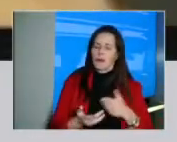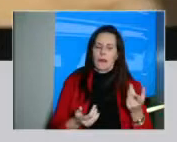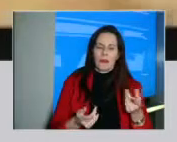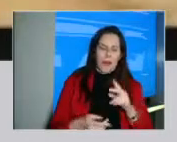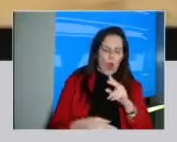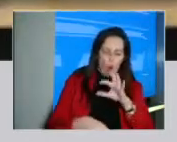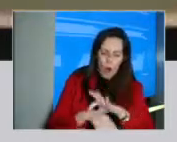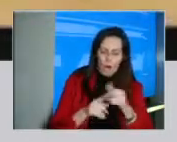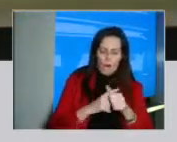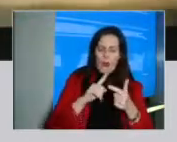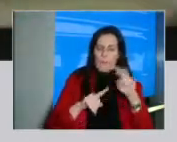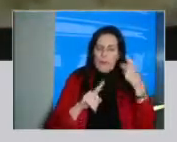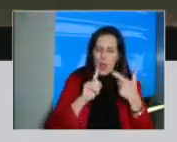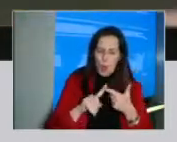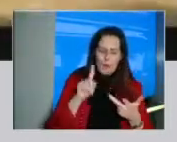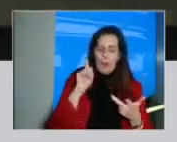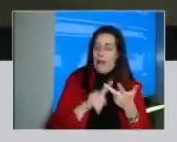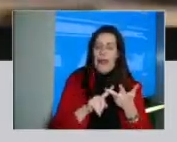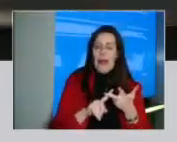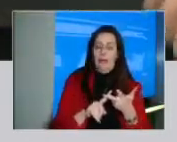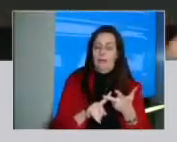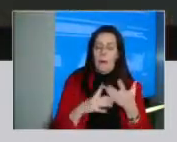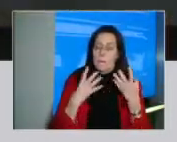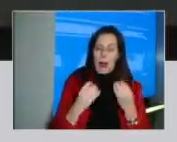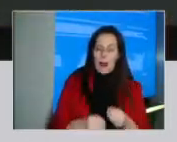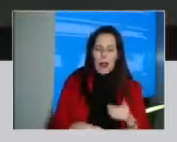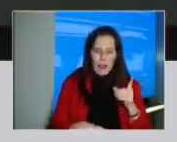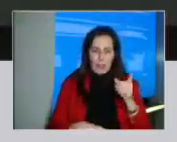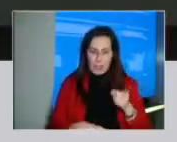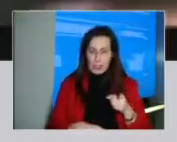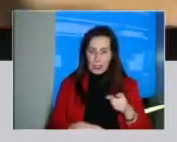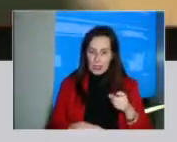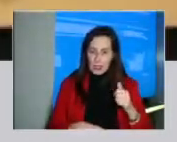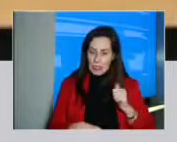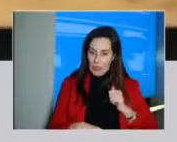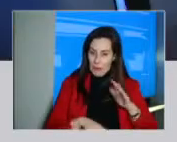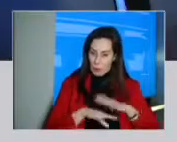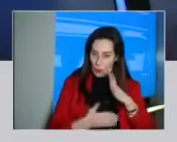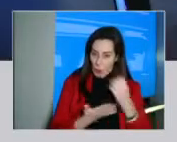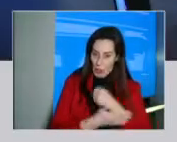הרופאים, סוגיית המילואים, סוגיית מלא סוגיות. אגב, זה צבא מקצועי מוצלח, אפשר להגיד?